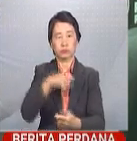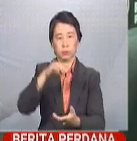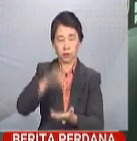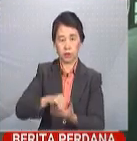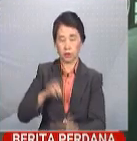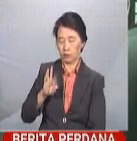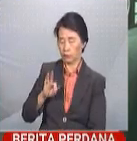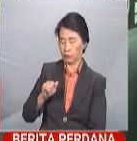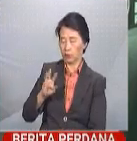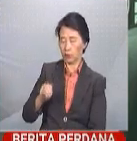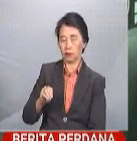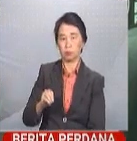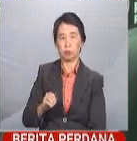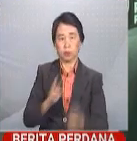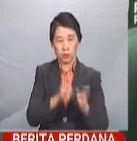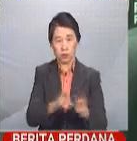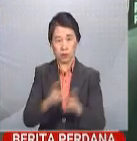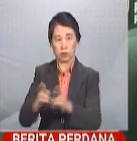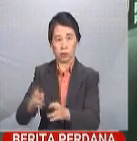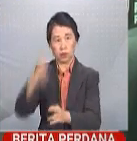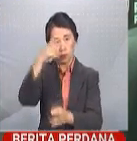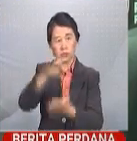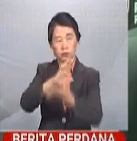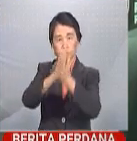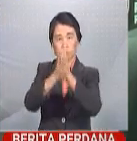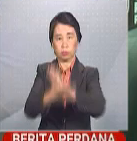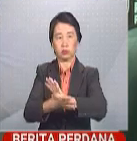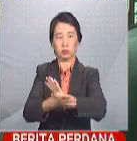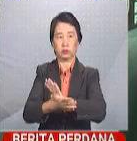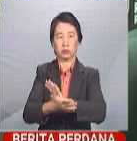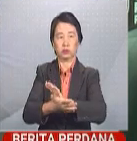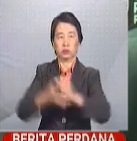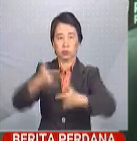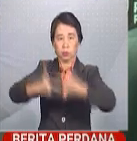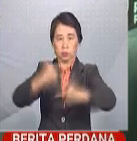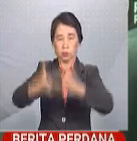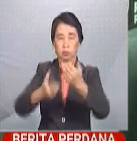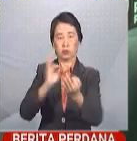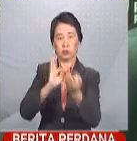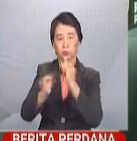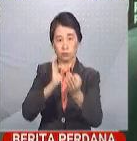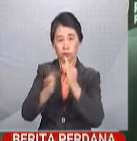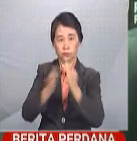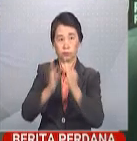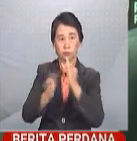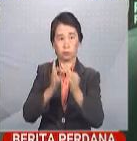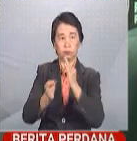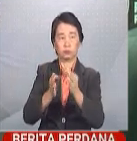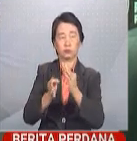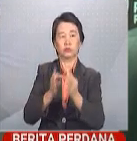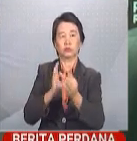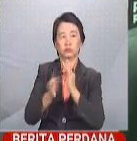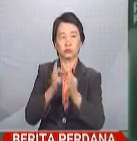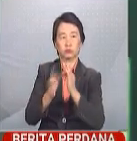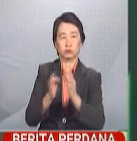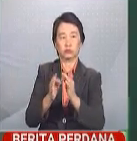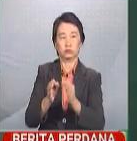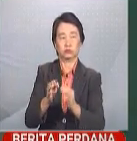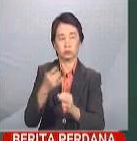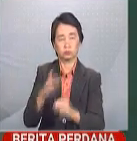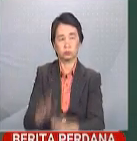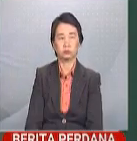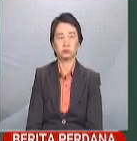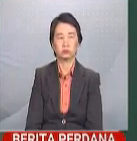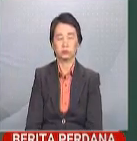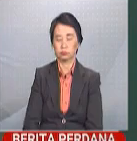FAM merancang untuk menjadikan Liga Futsal kita ini ke arah original.